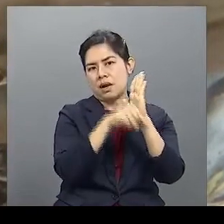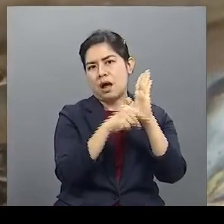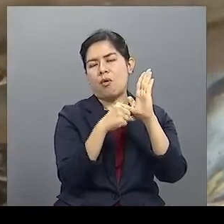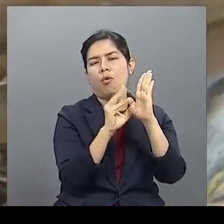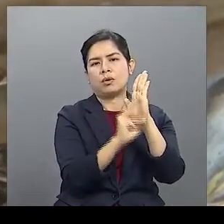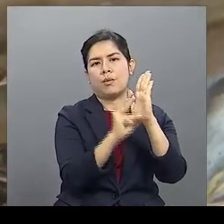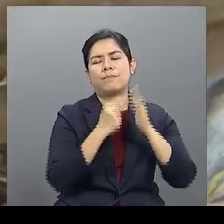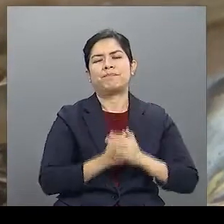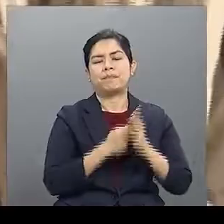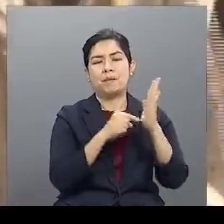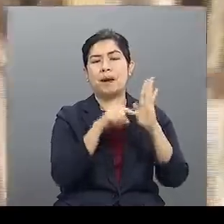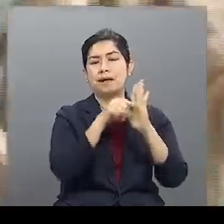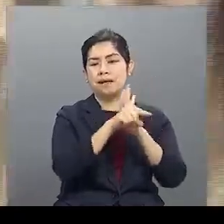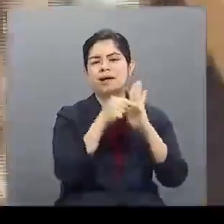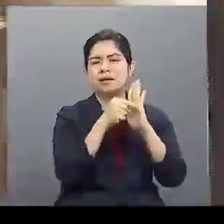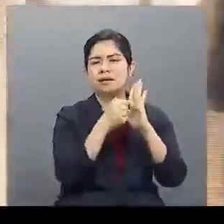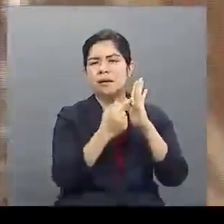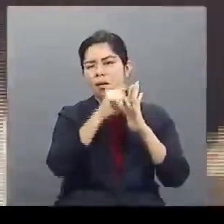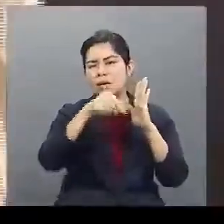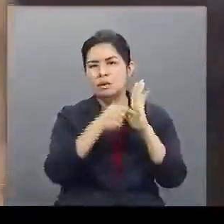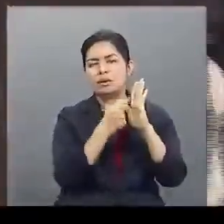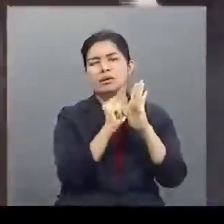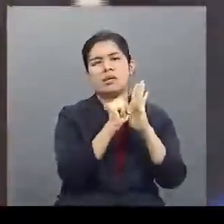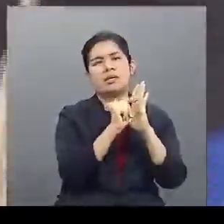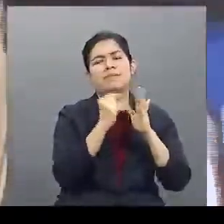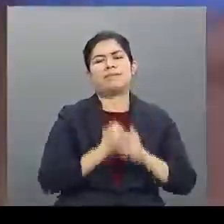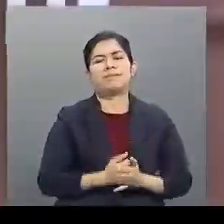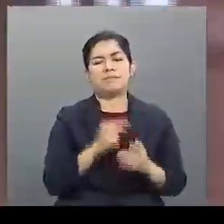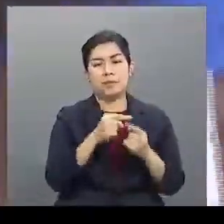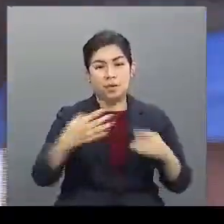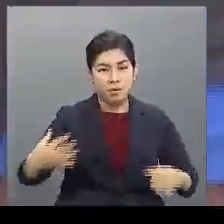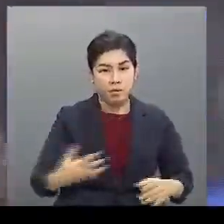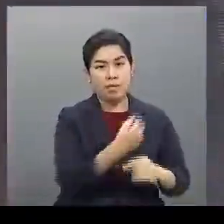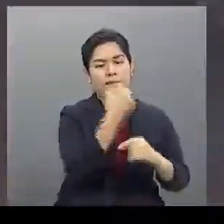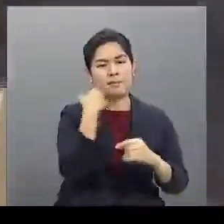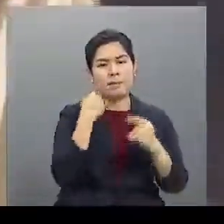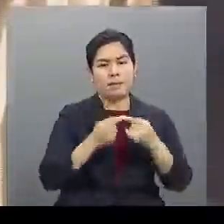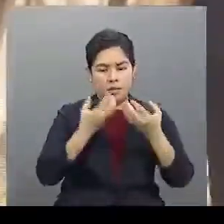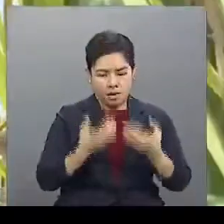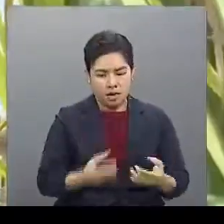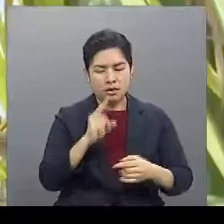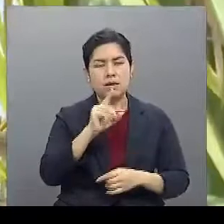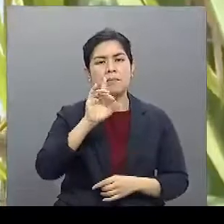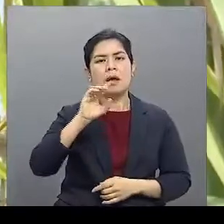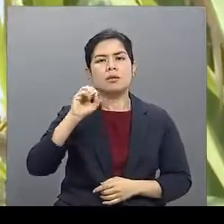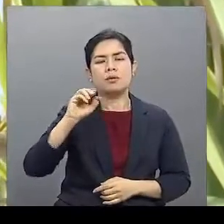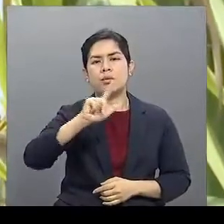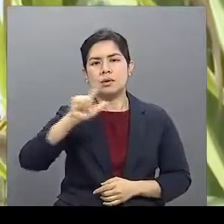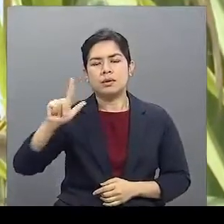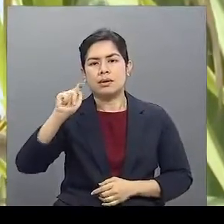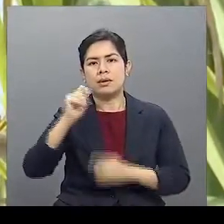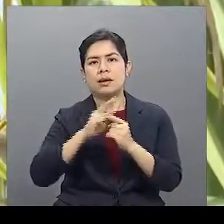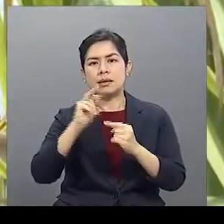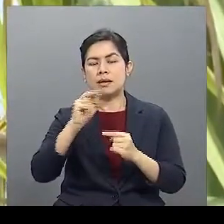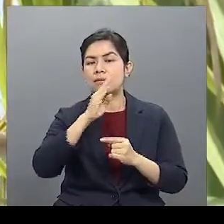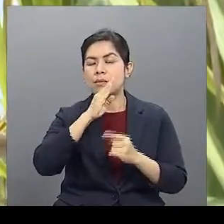ภาคอีสานทั้ง20จังหวัดผลผลิตคือ180ล้านตันต่อปีซึ่งถ้าหากพื้นที่ปลูกอ้อยเพิ่มมากขึ้นพฤ